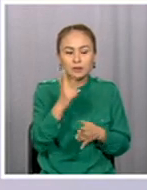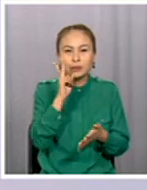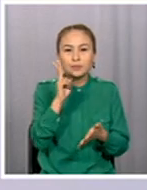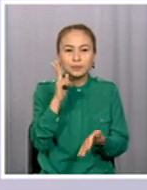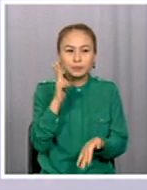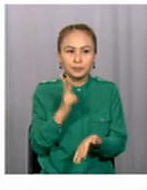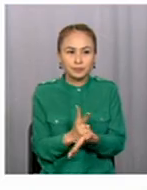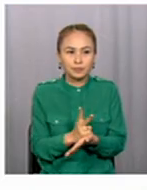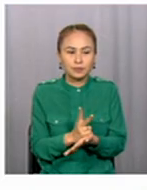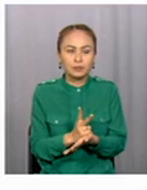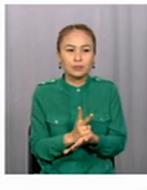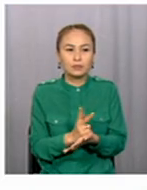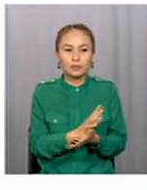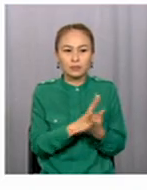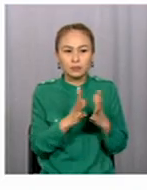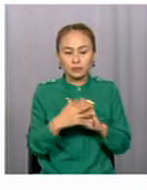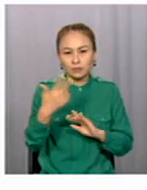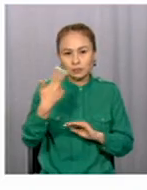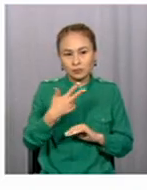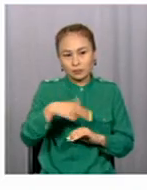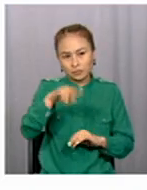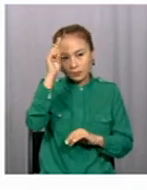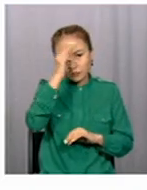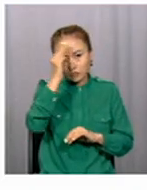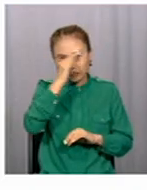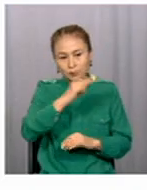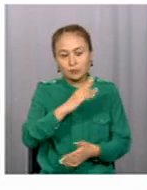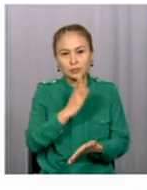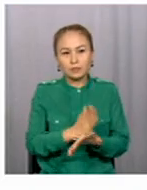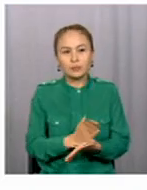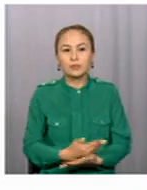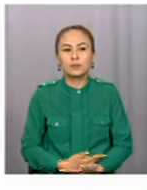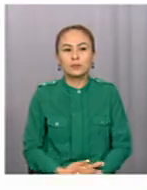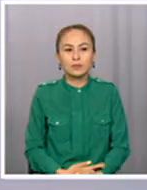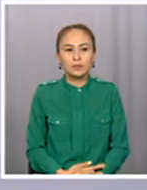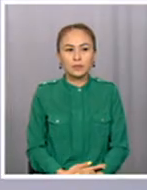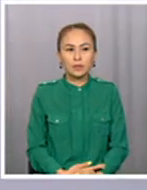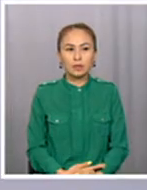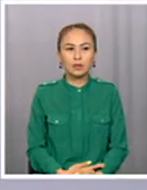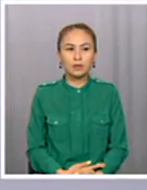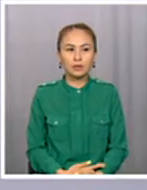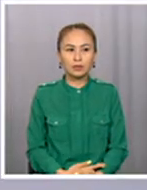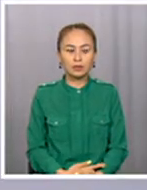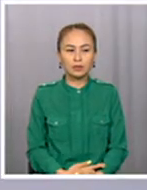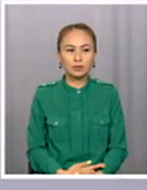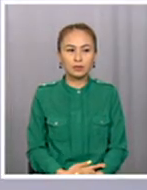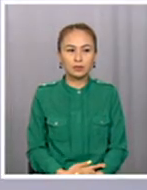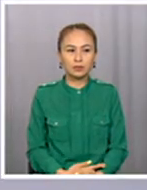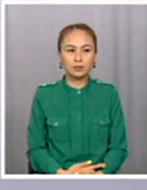алған оқушылар. Демек, сыныпта барлығы 30 оқушы бар екен. Келесі сұрақ.